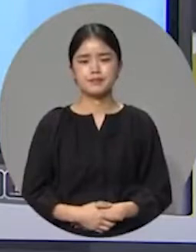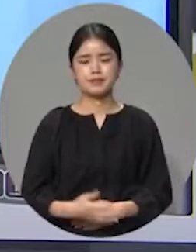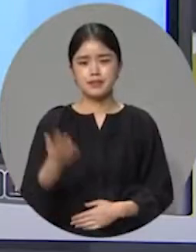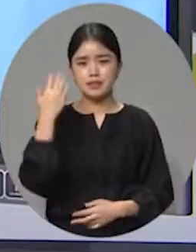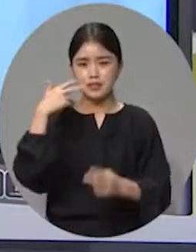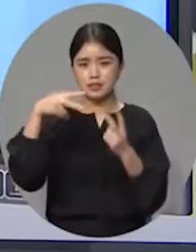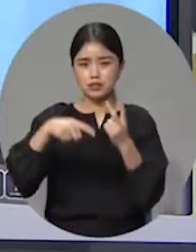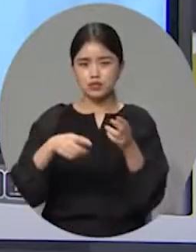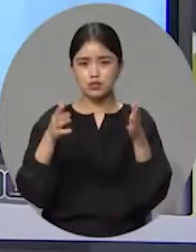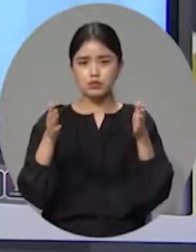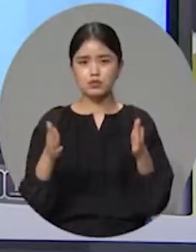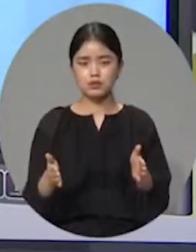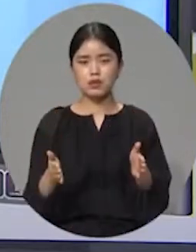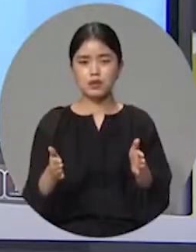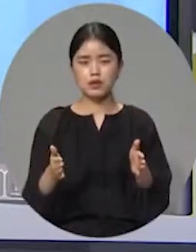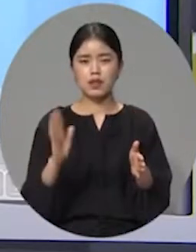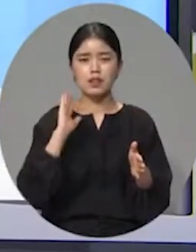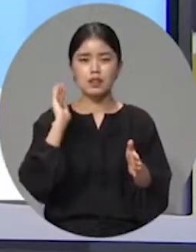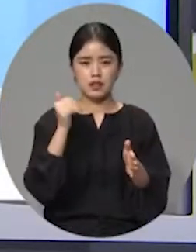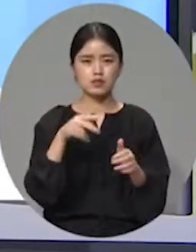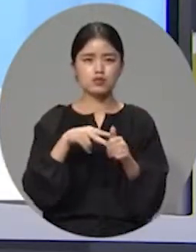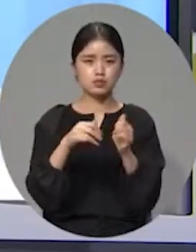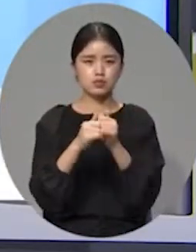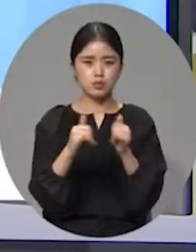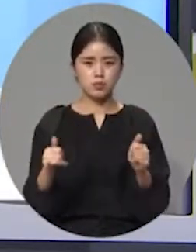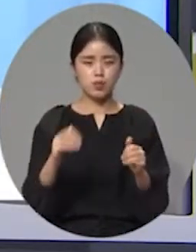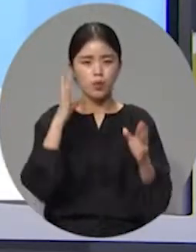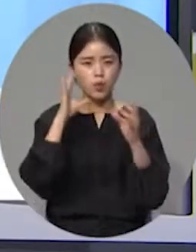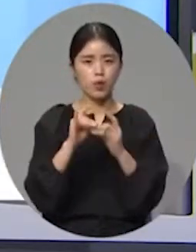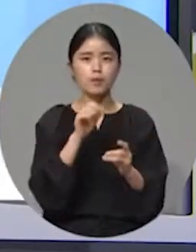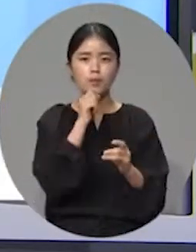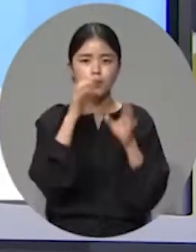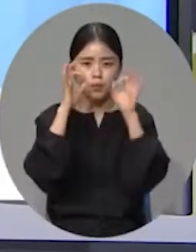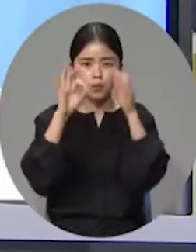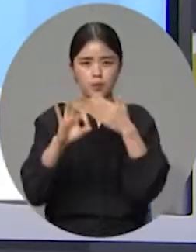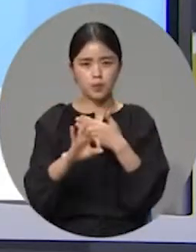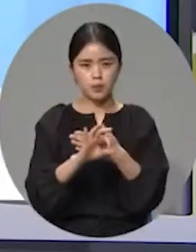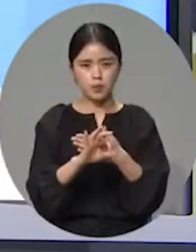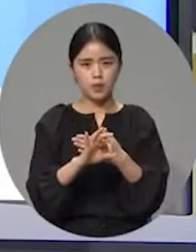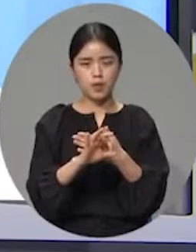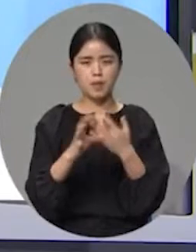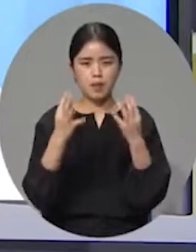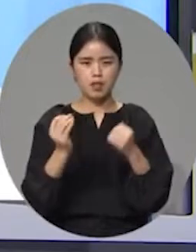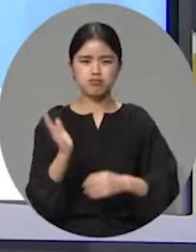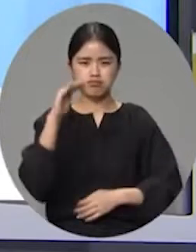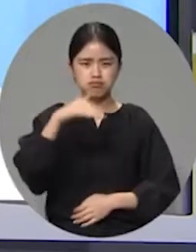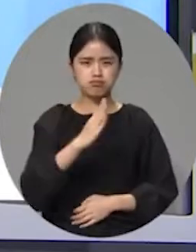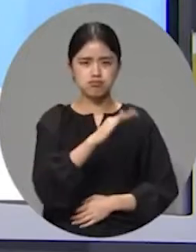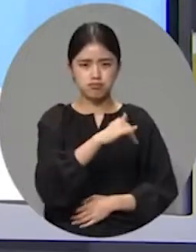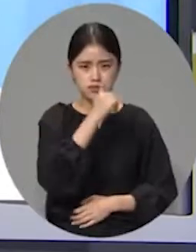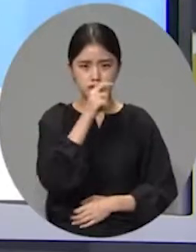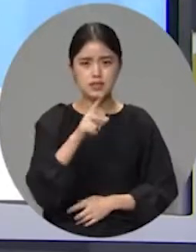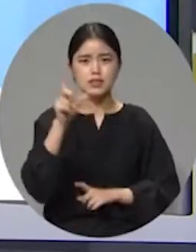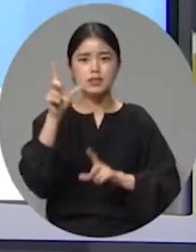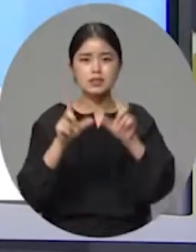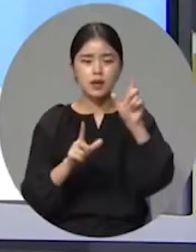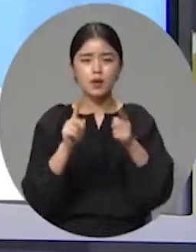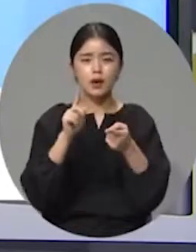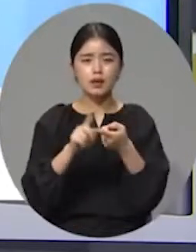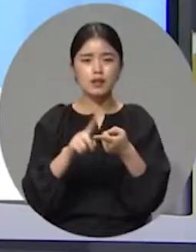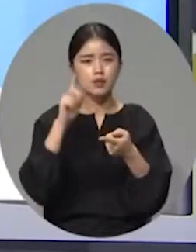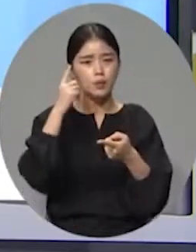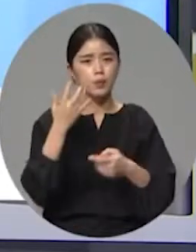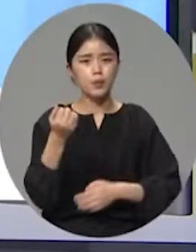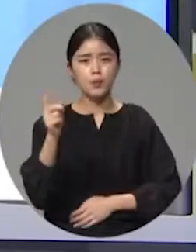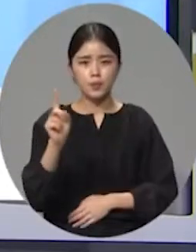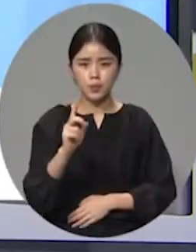2주 동안의 이 대선 후보들의 지지율을 한번 보면은 꽤 많이 출렁였습니다. 이 상황에 대해서 어떻게 바라보고 계신지